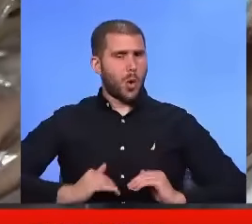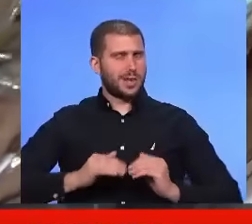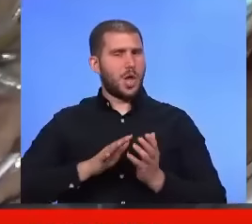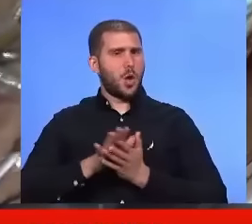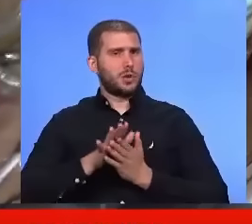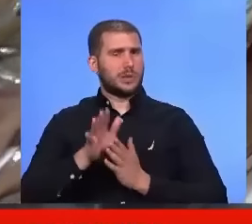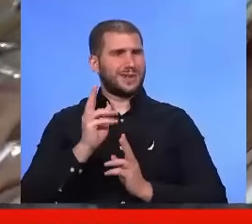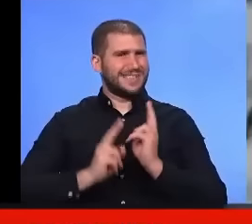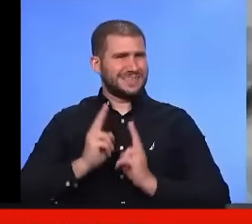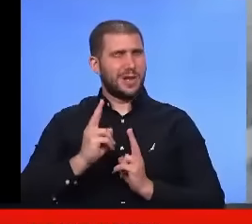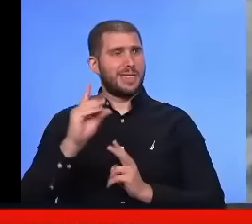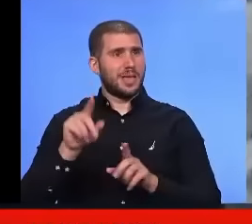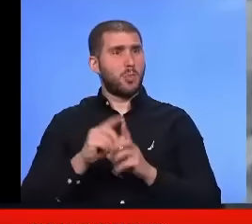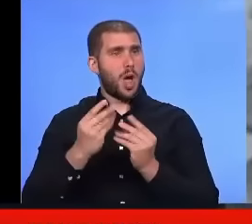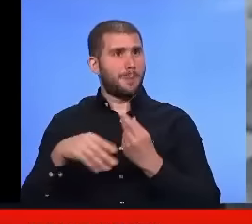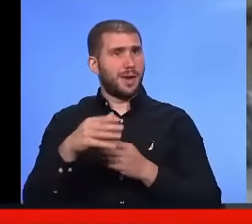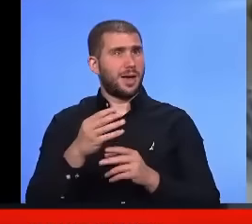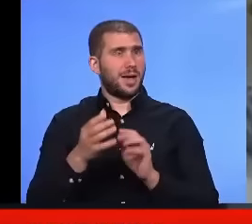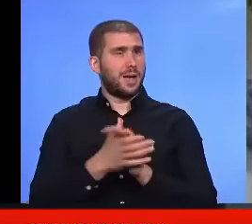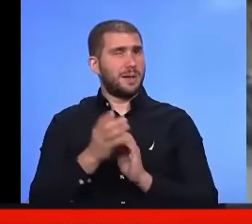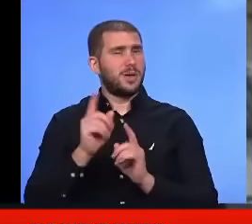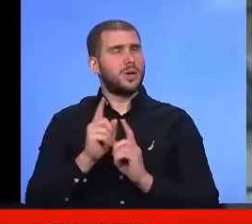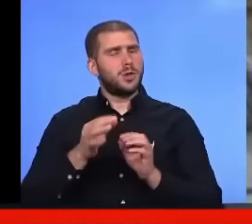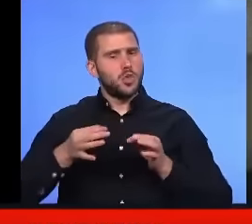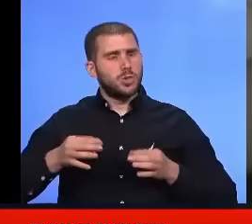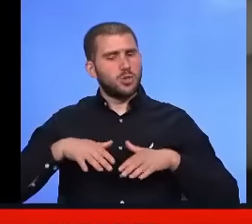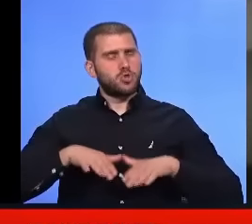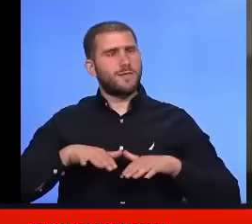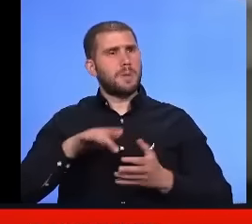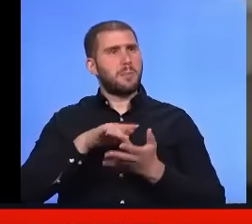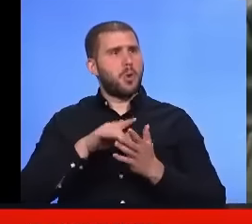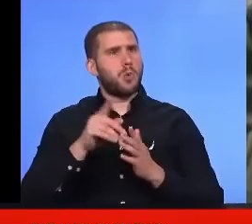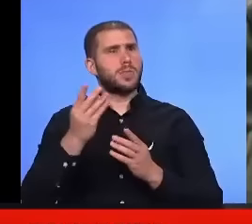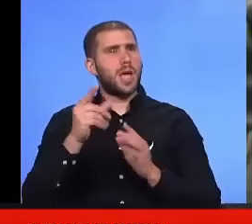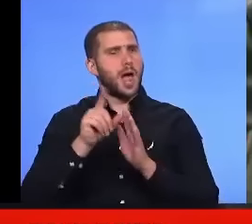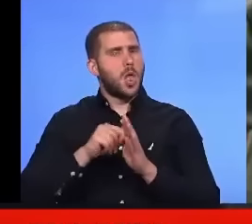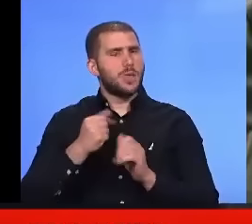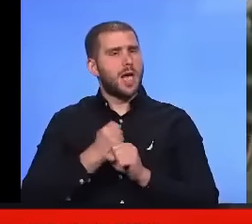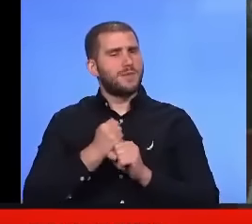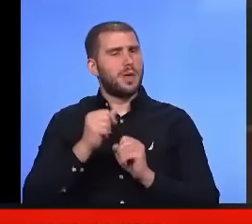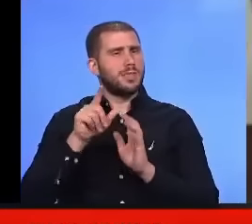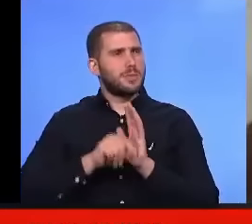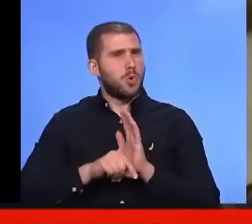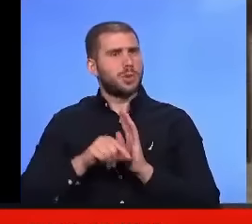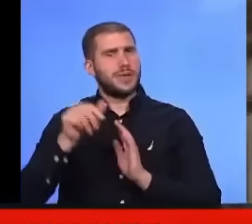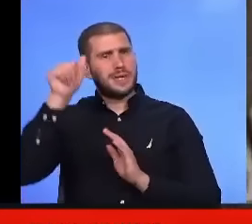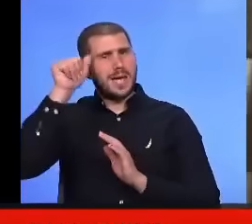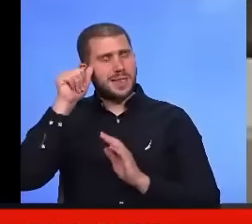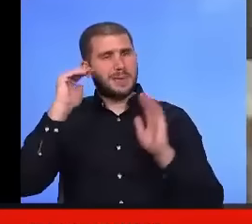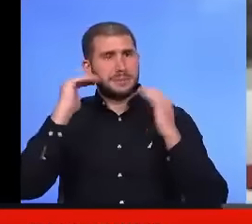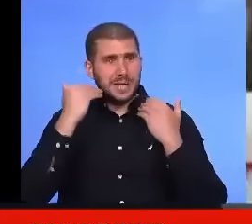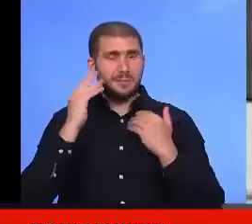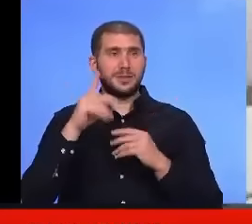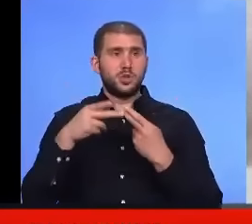דני, כמו רבים מעמיתיו בתחום, תופר את המוצרים שלו במקומות שעלויות העבודה נמוכות, בירדן, במצרים,